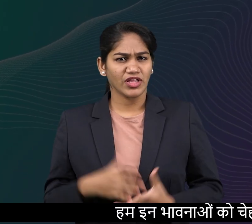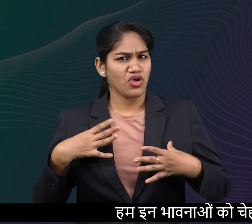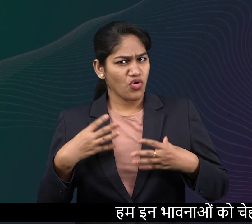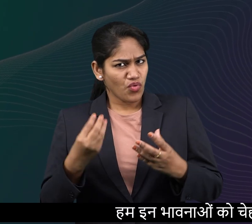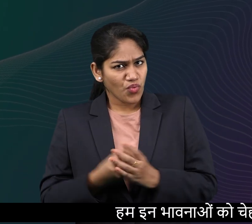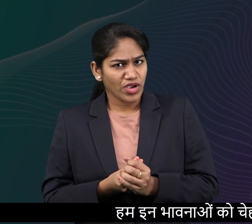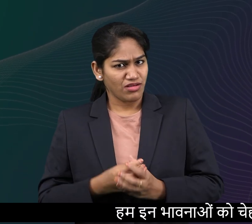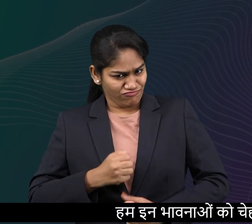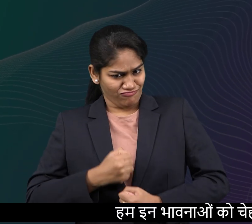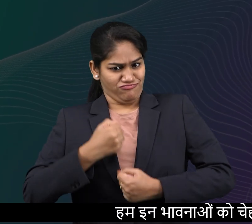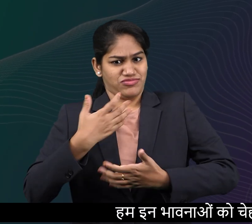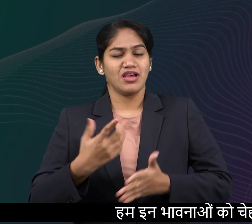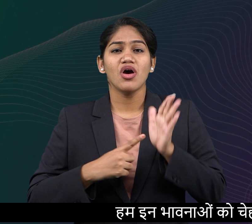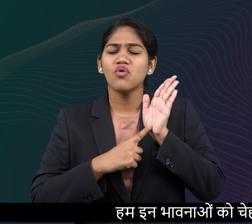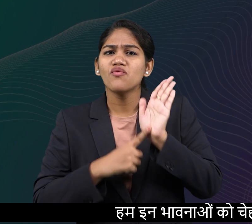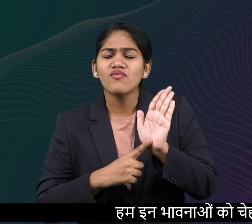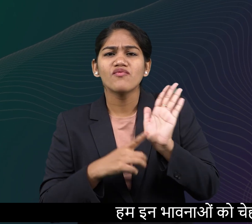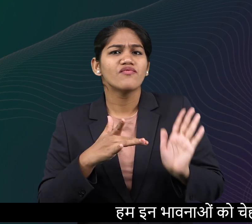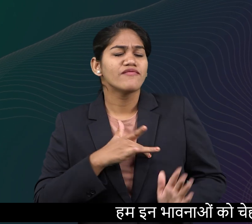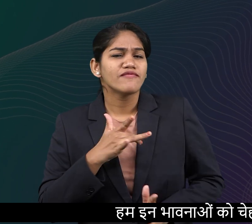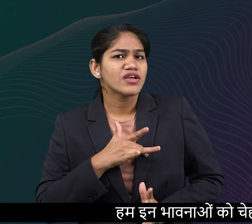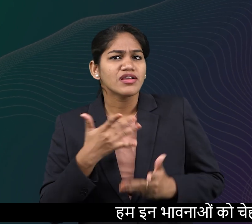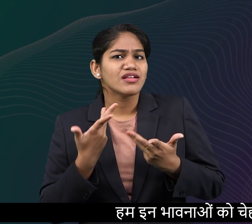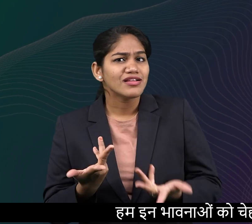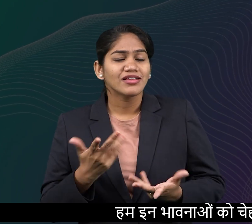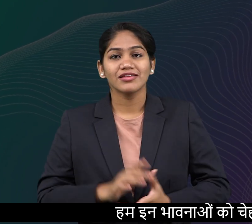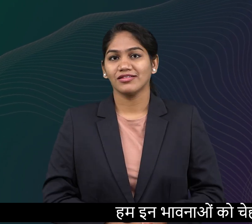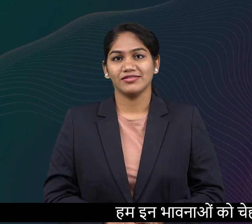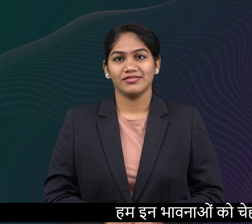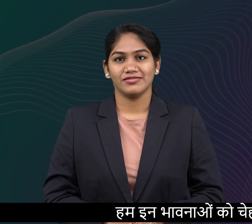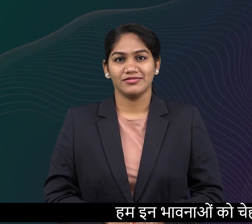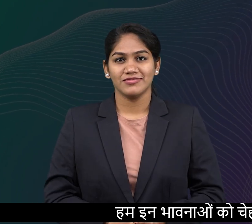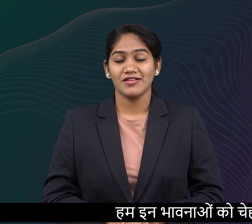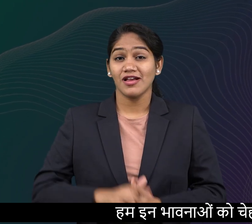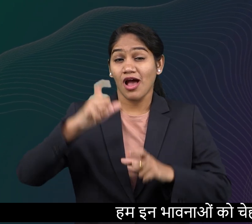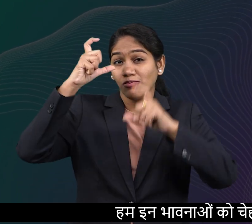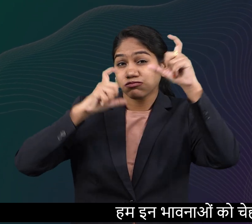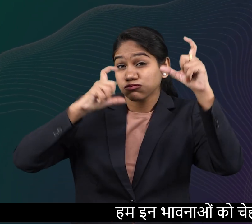हम इन भावनाओं को चेहरे के अलग अलग भावों से दिखाते हैं।